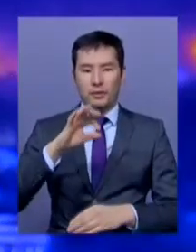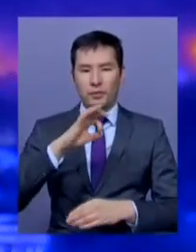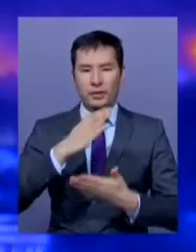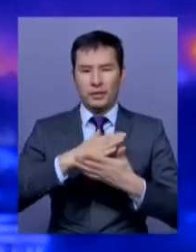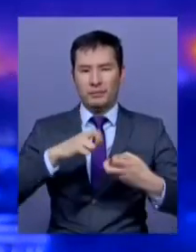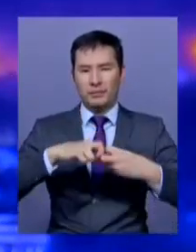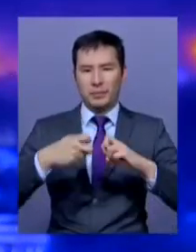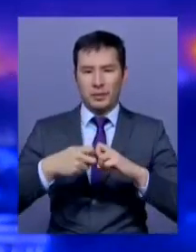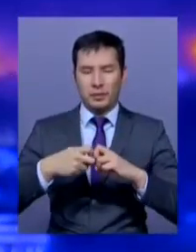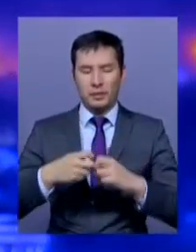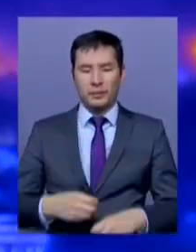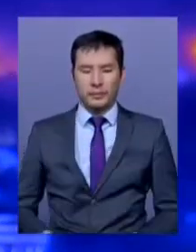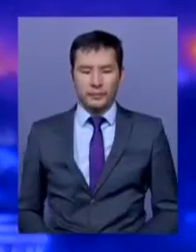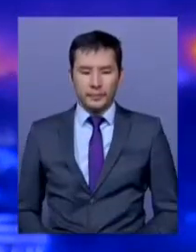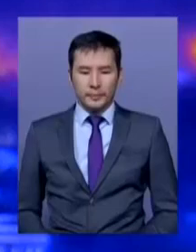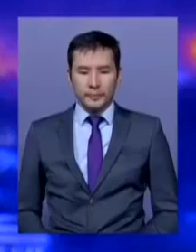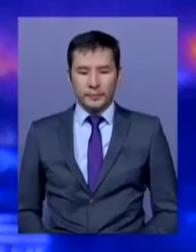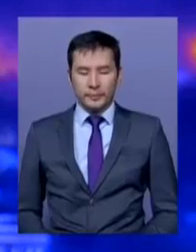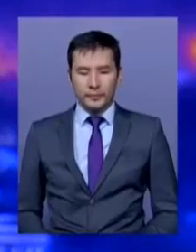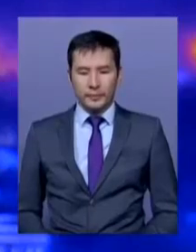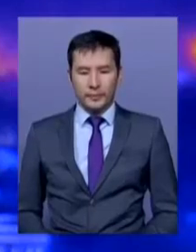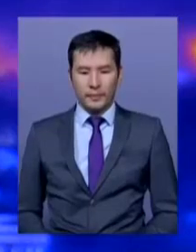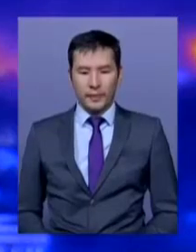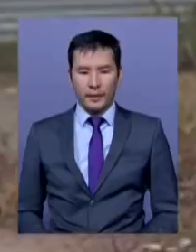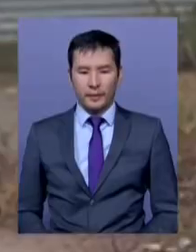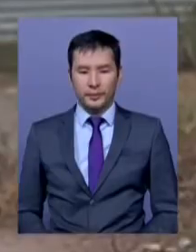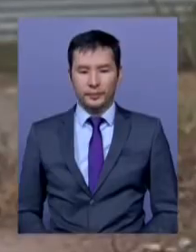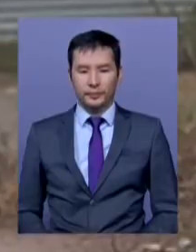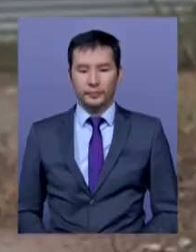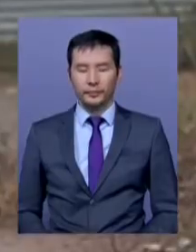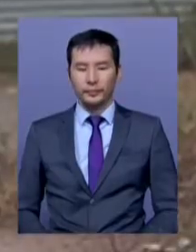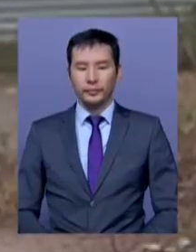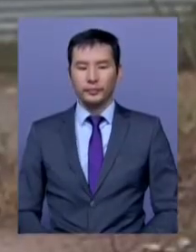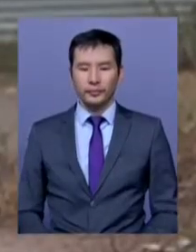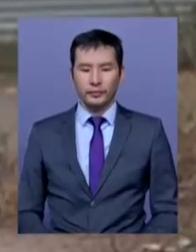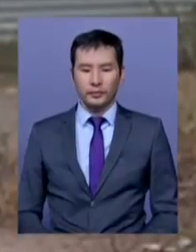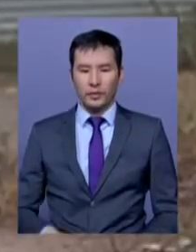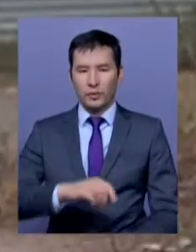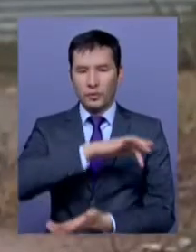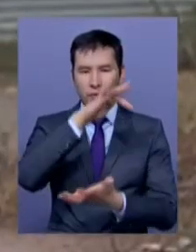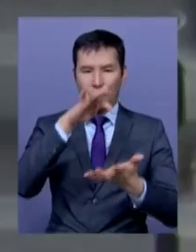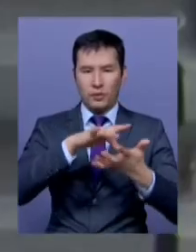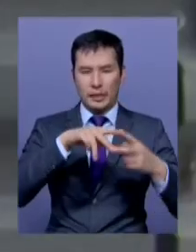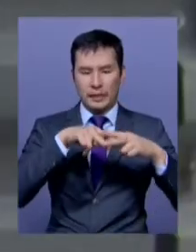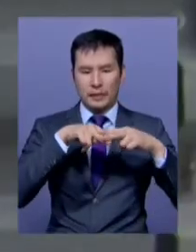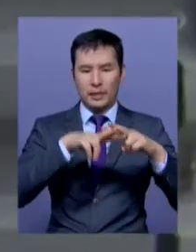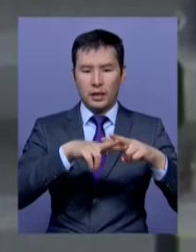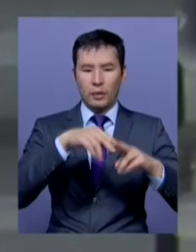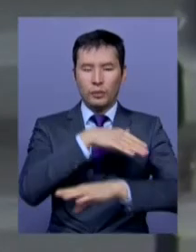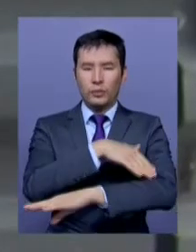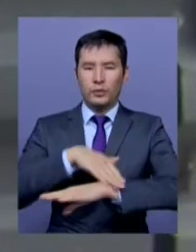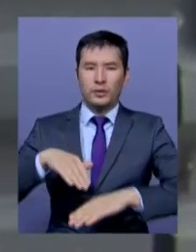мәселелерін тілшіміз Асылбек Тойбек тыңдап қайтты. Басқаладағы Әл-Фараби атындағы көшенің